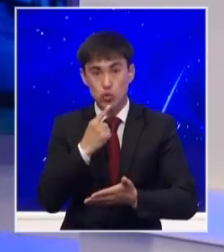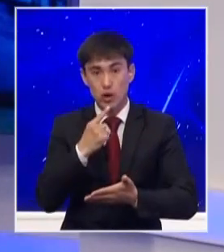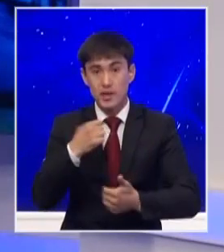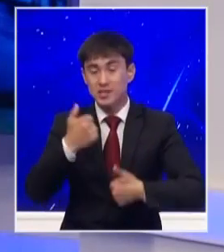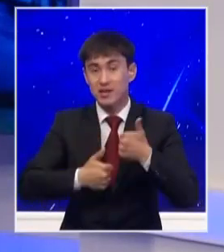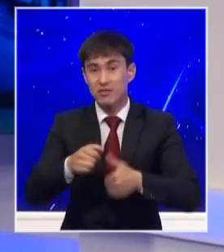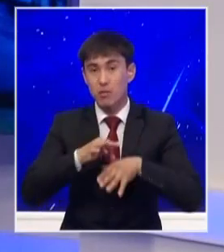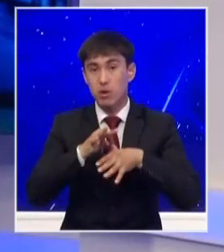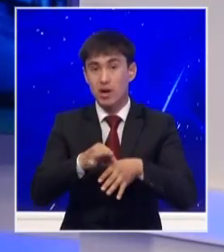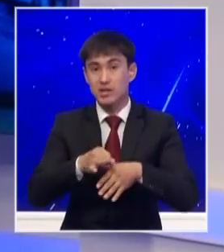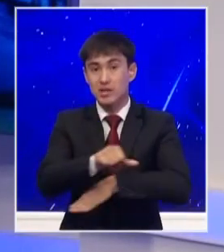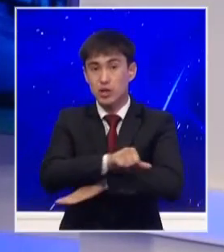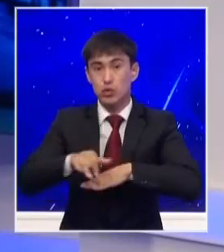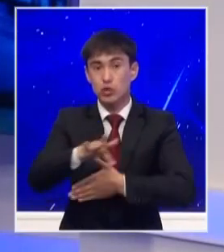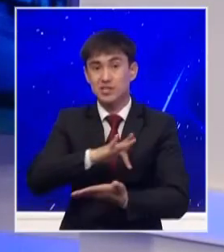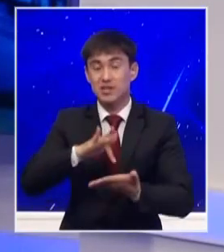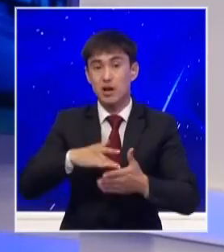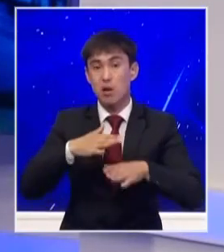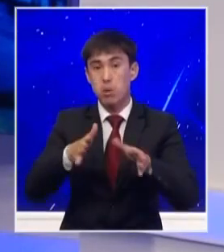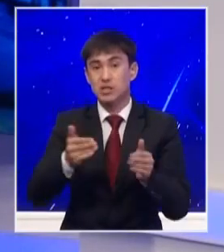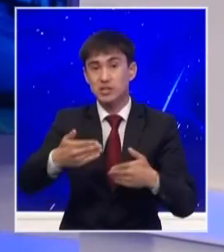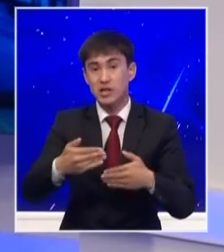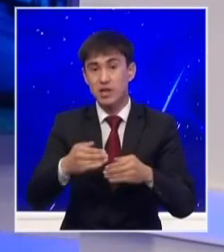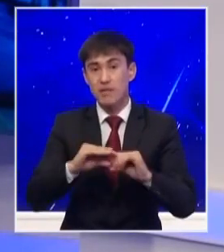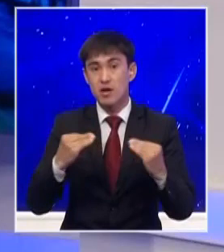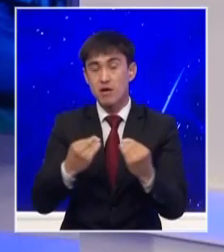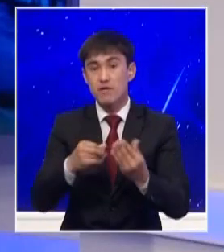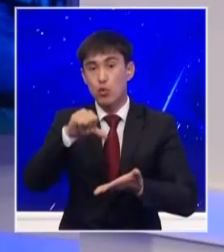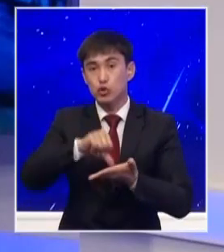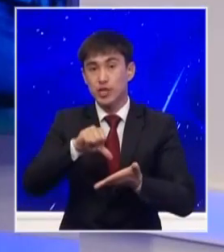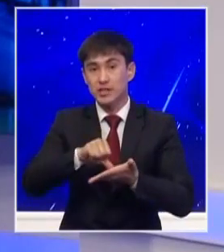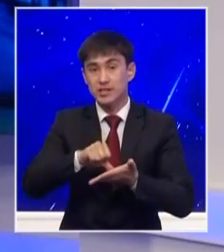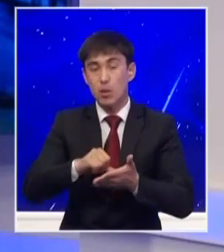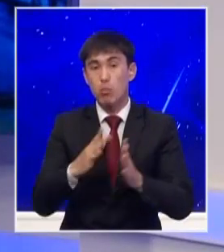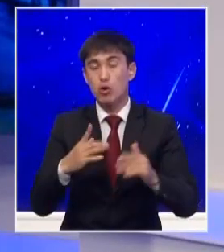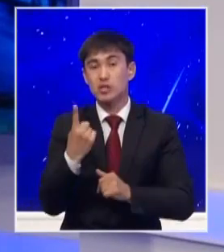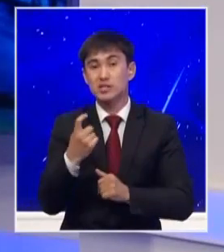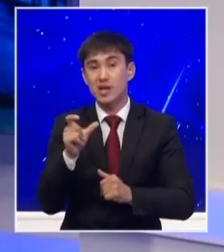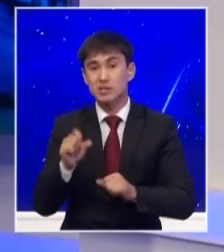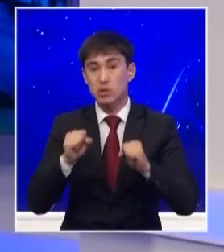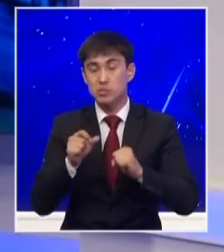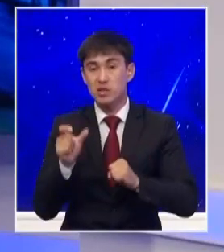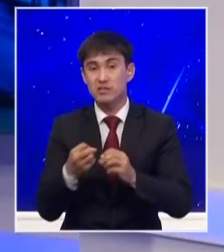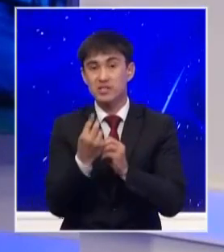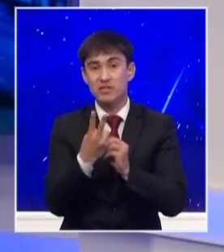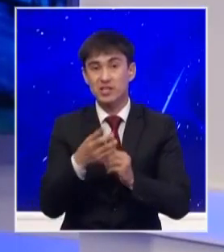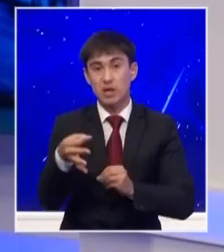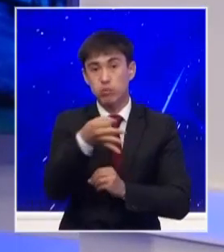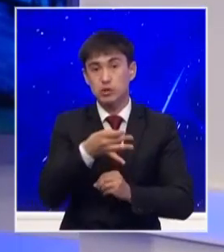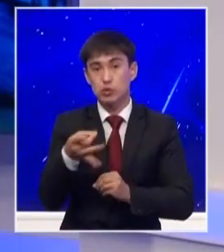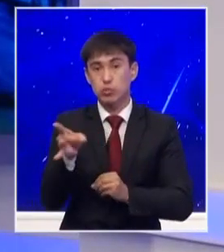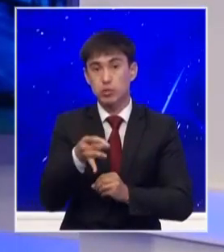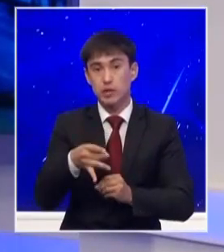слуха. Соревнования проходили на территории центрального бассейна. В них принимали участие более 100 спортсменов из 12